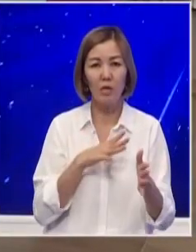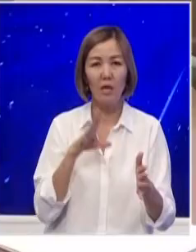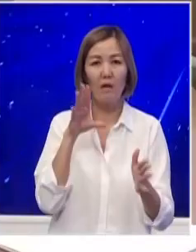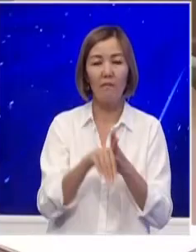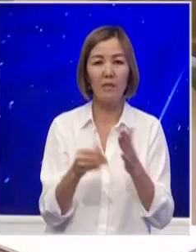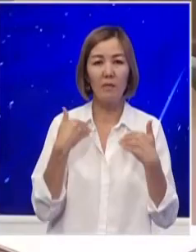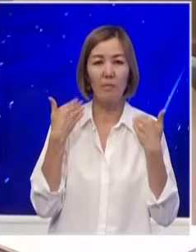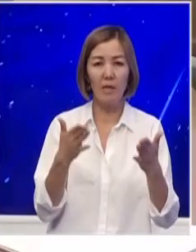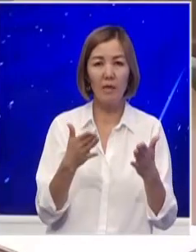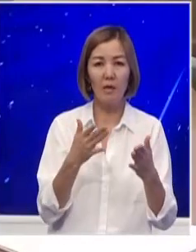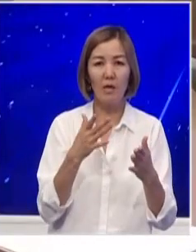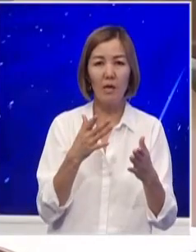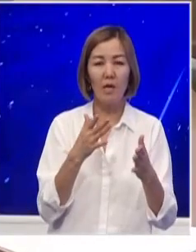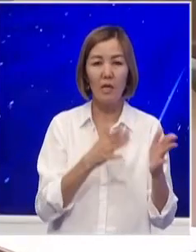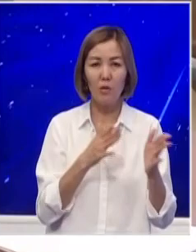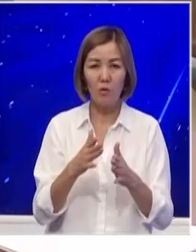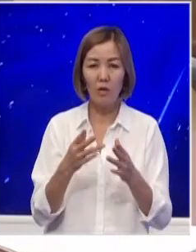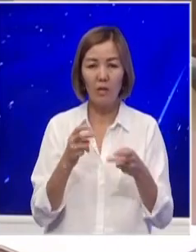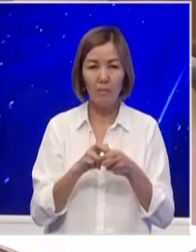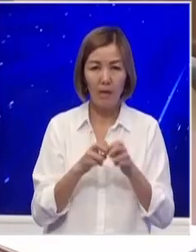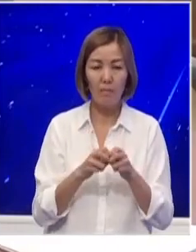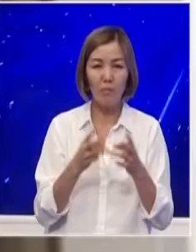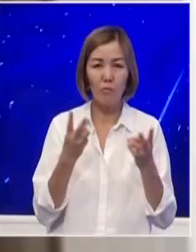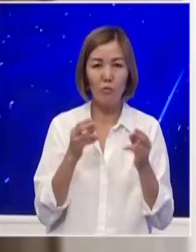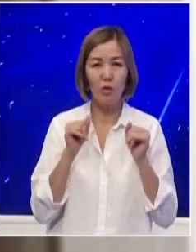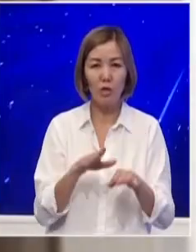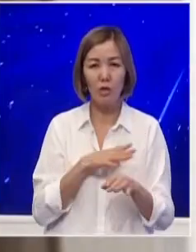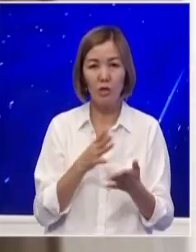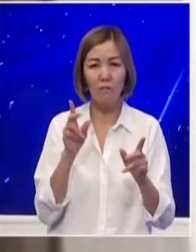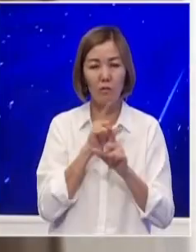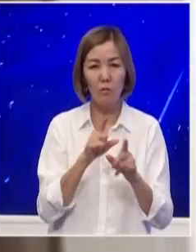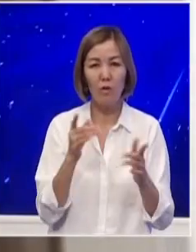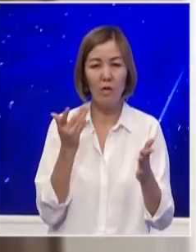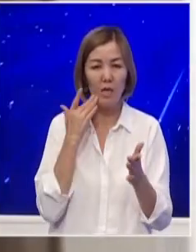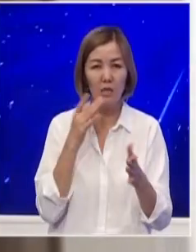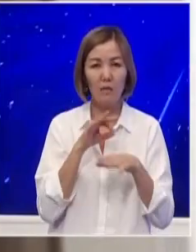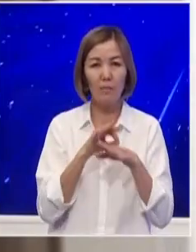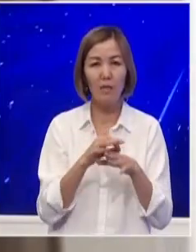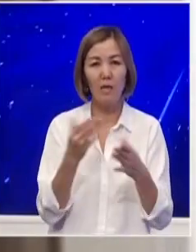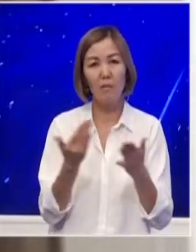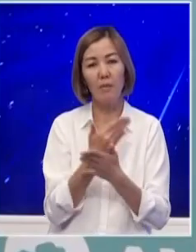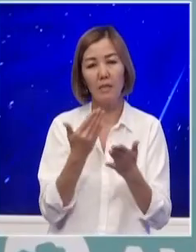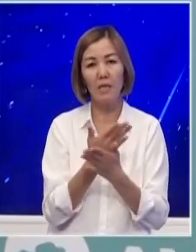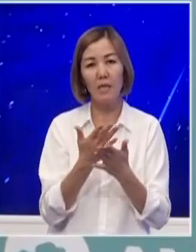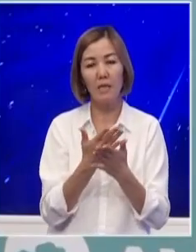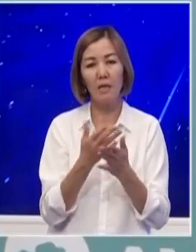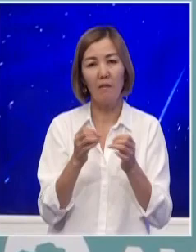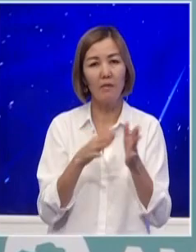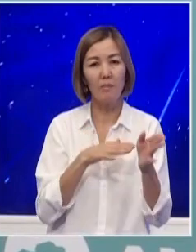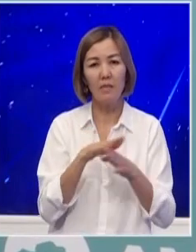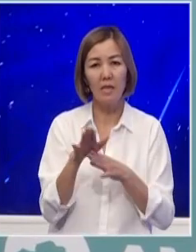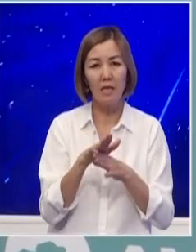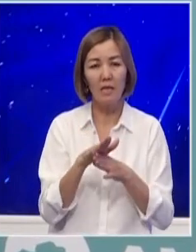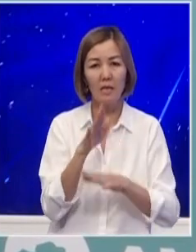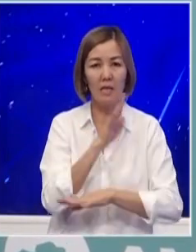ряд предложений о мерах урегулирования данной проблемы. В каждой школе на регулярной основе будут проводиться беседы с несовершеннолетними в рамках